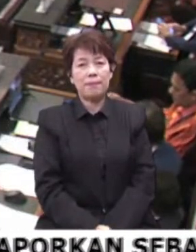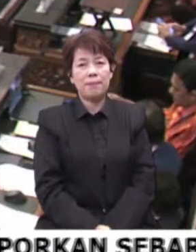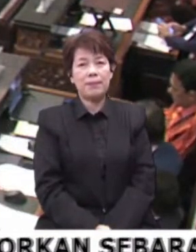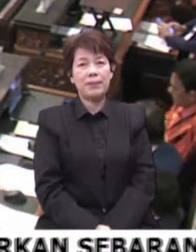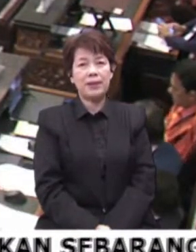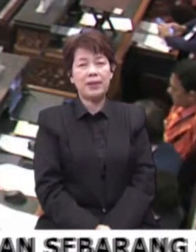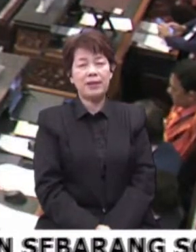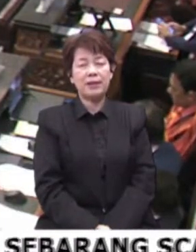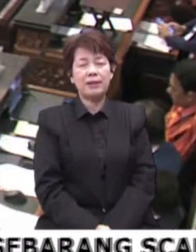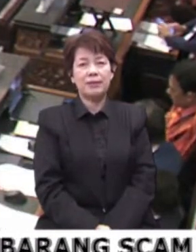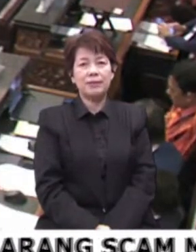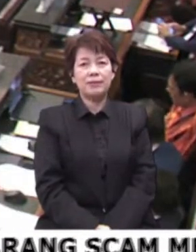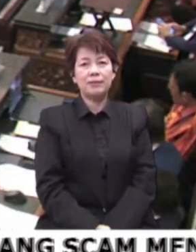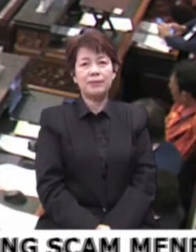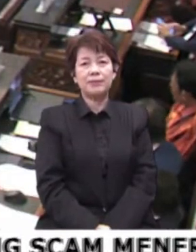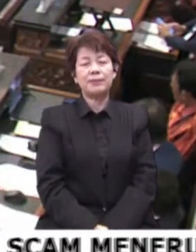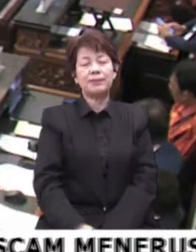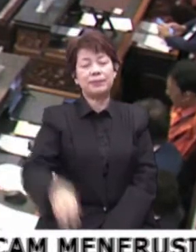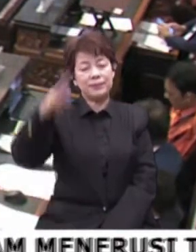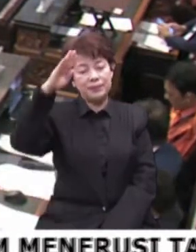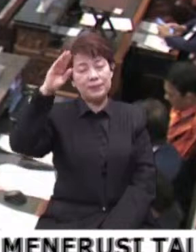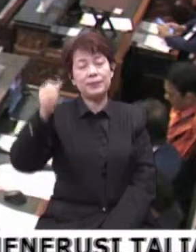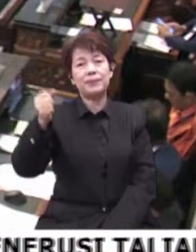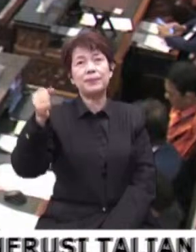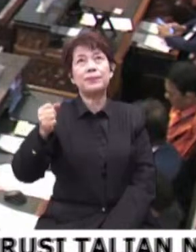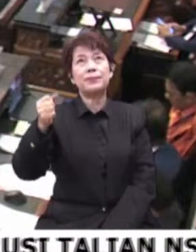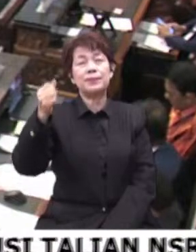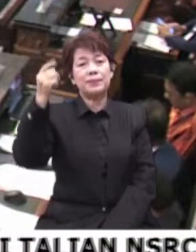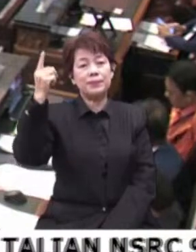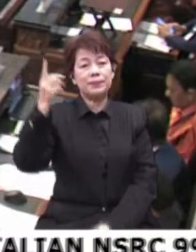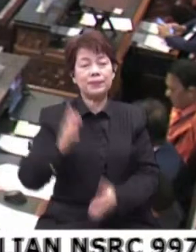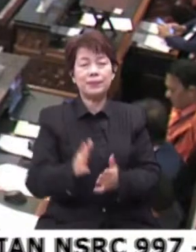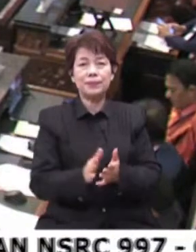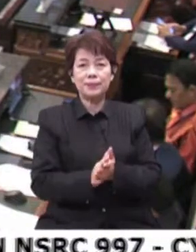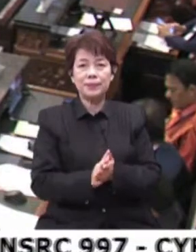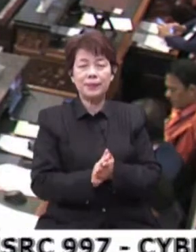bismillahirrahmanirrahim assalamualaikum warahmatullahi wabarakatuh